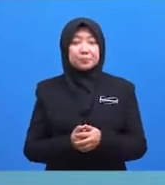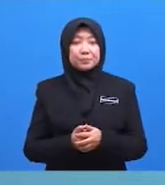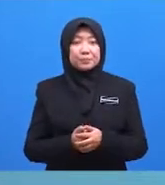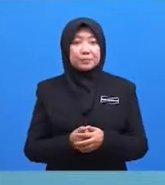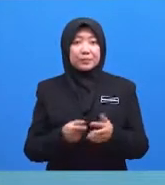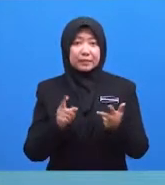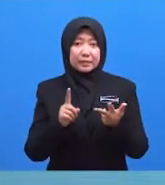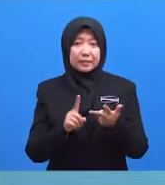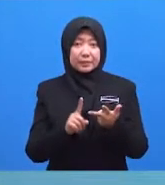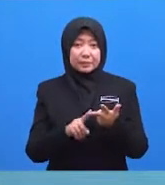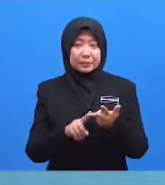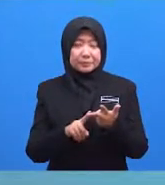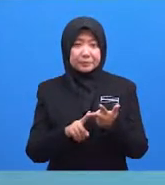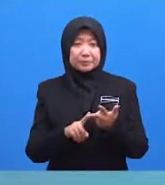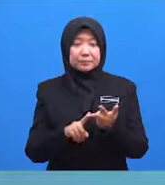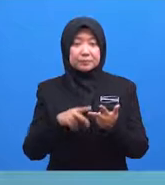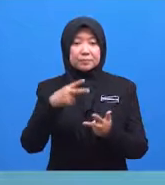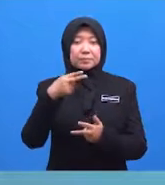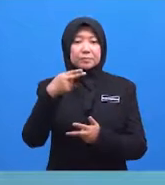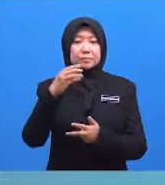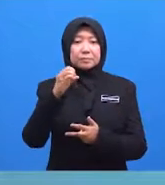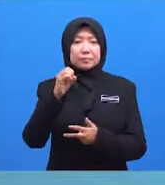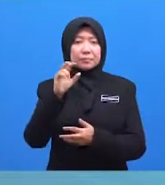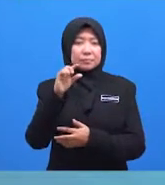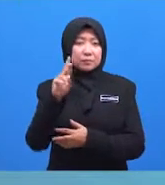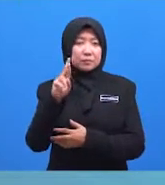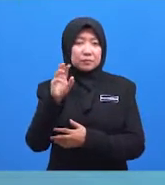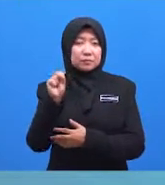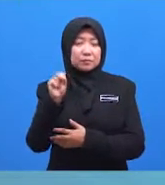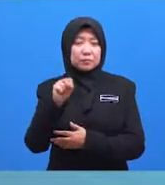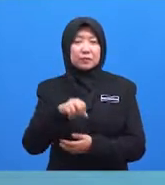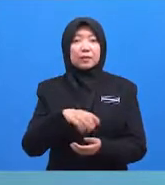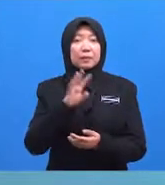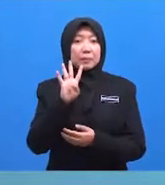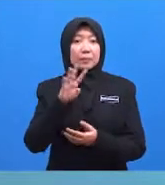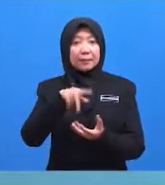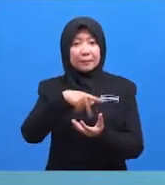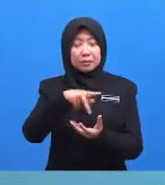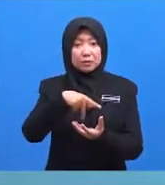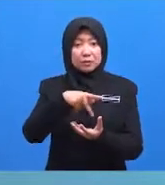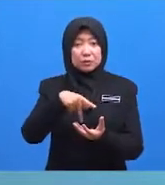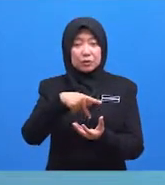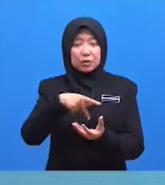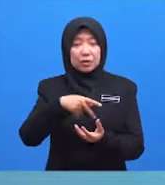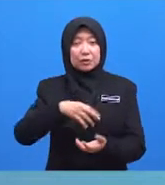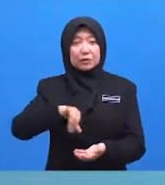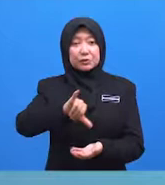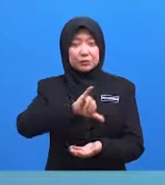ketiga, hors d'oeuvre. Gambar yang keempat, pecal. Gambar yang kelima, Caesar